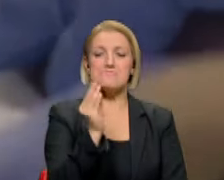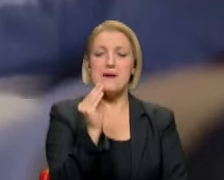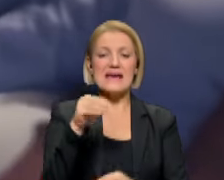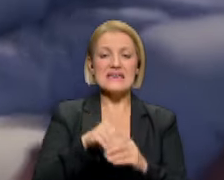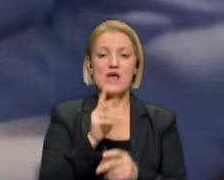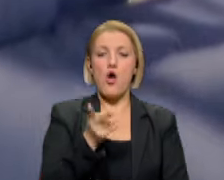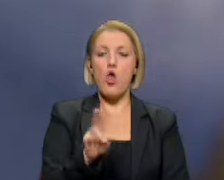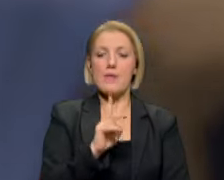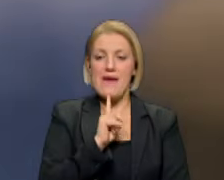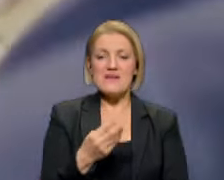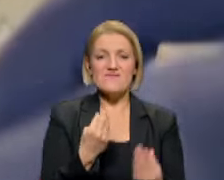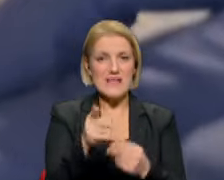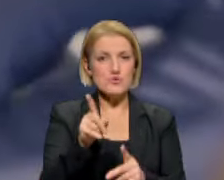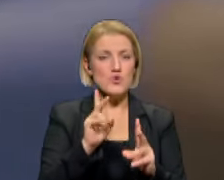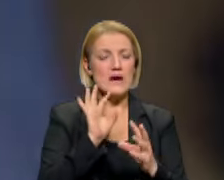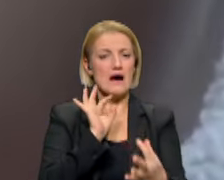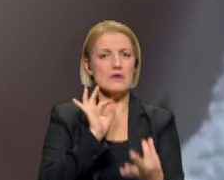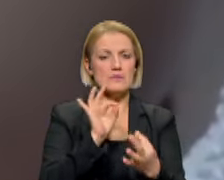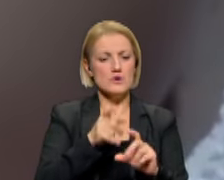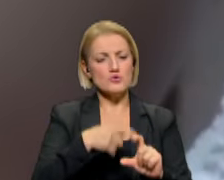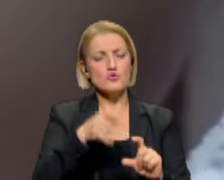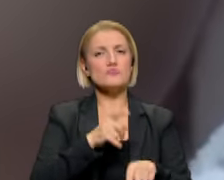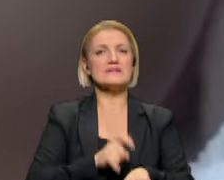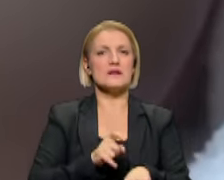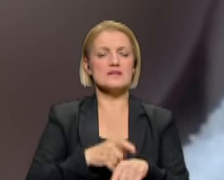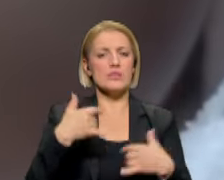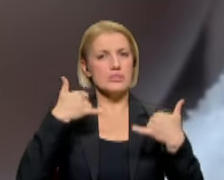için ölüm emrinin verildiği bu konuşmada soruşturma sırasında telefon dinlemelerinde kayda geçti. O bebekler için anında düğmeye